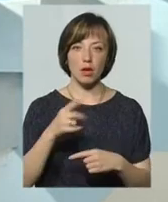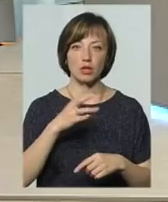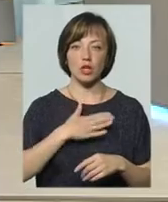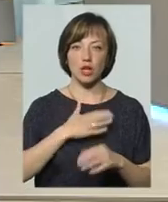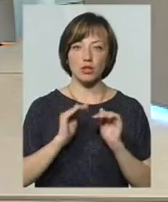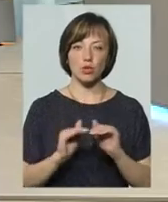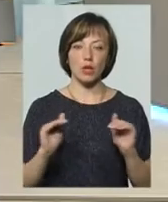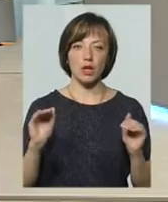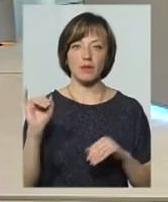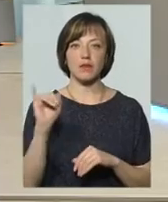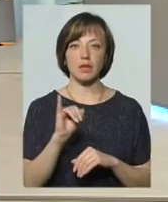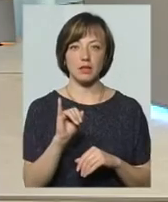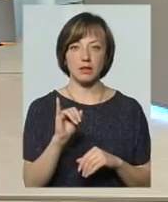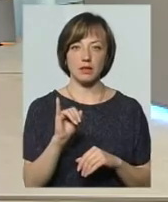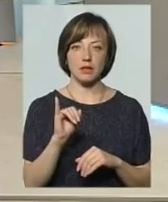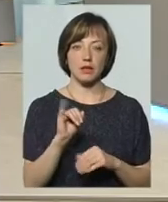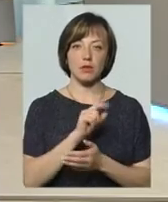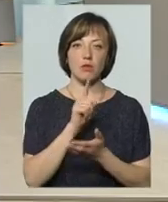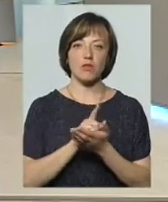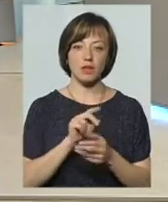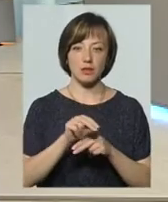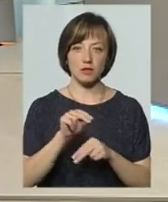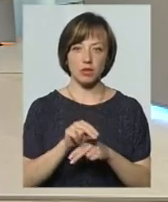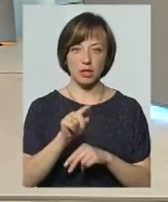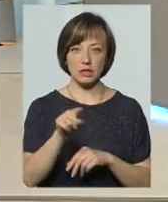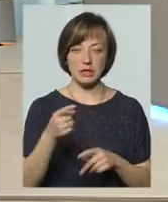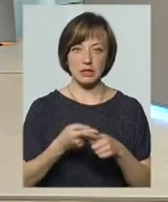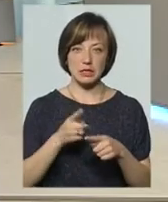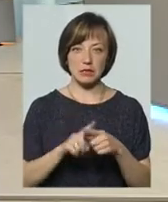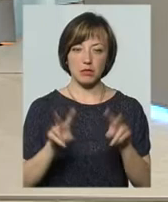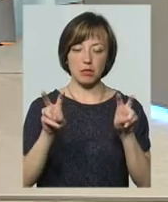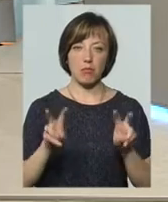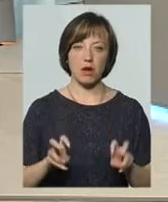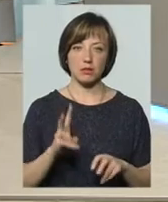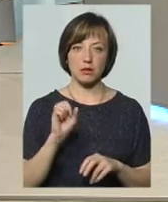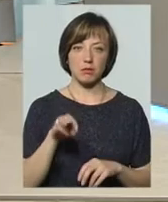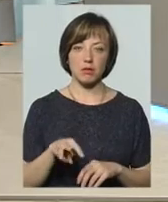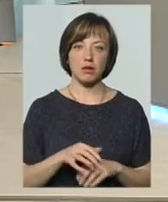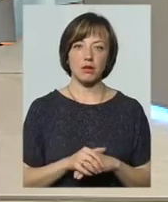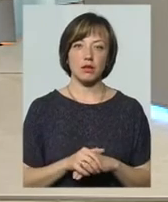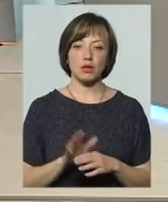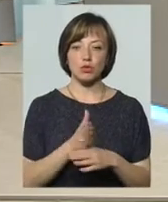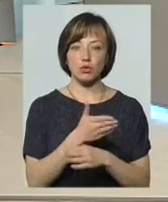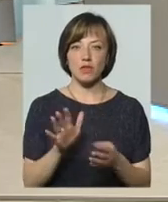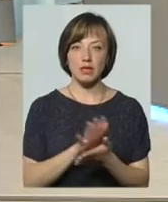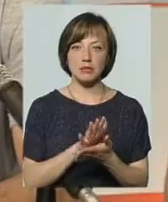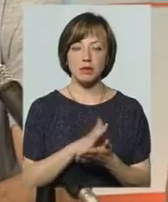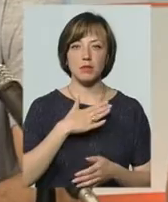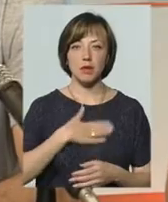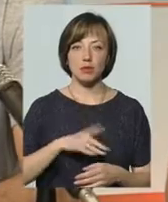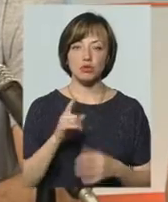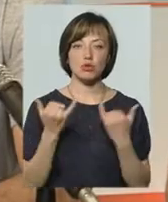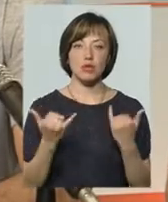наших школярів, і ми повинні навчати їх, да, там, цим тематикам, зокрема там сортування сміття. Дуже приємно, що зараз